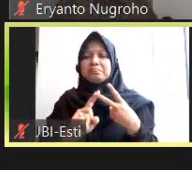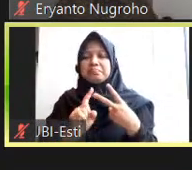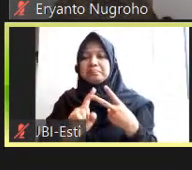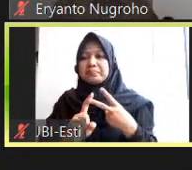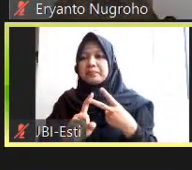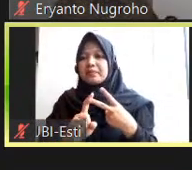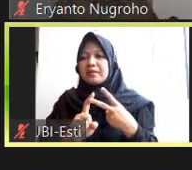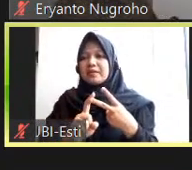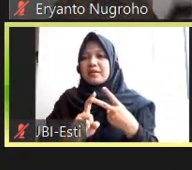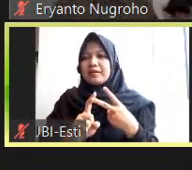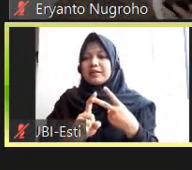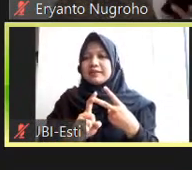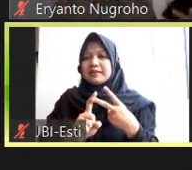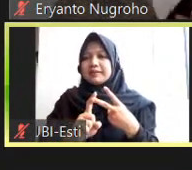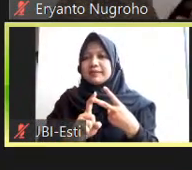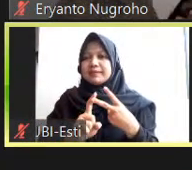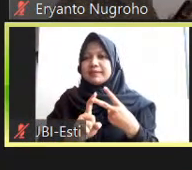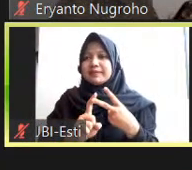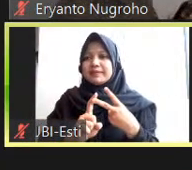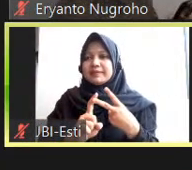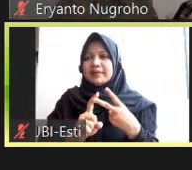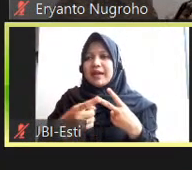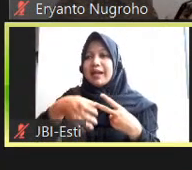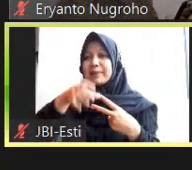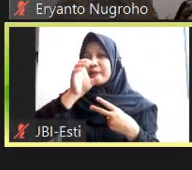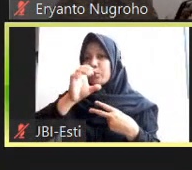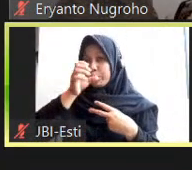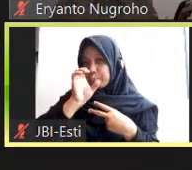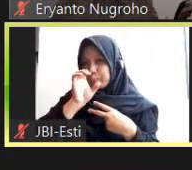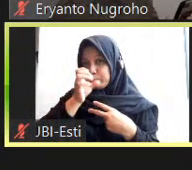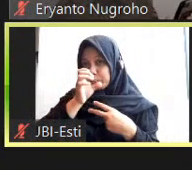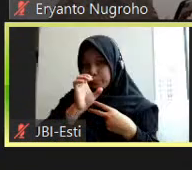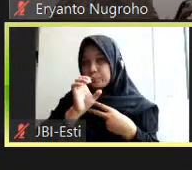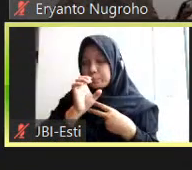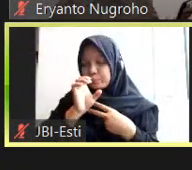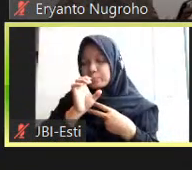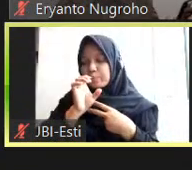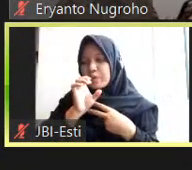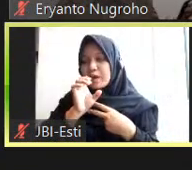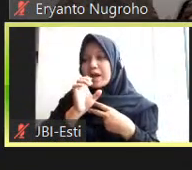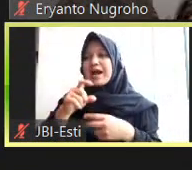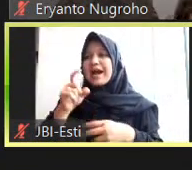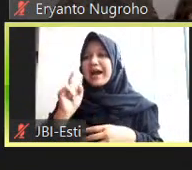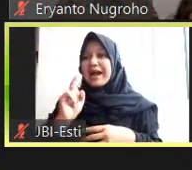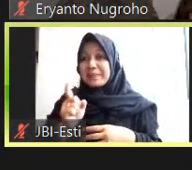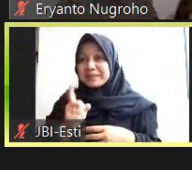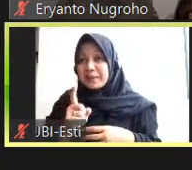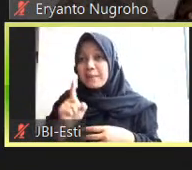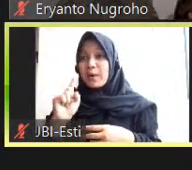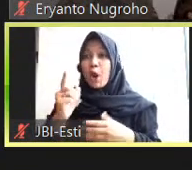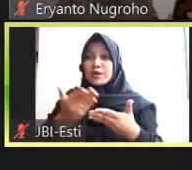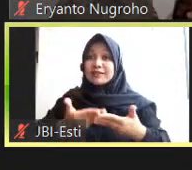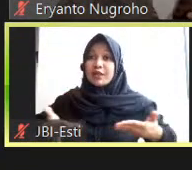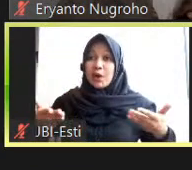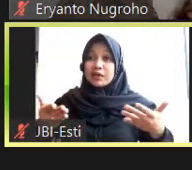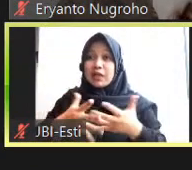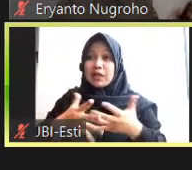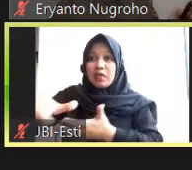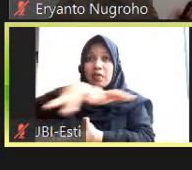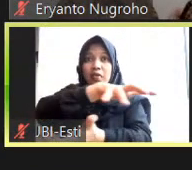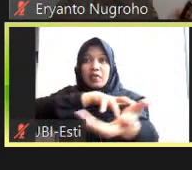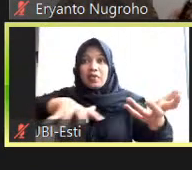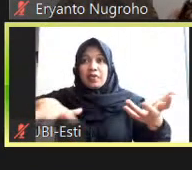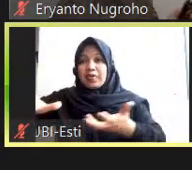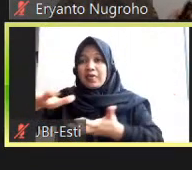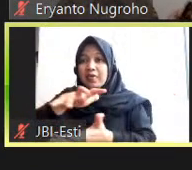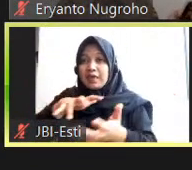selain obat-obatan adalah air putih, air minum. Karena ketika situasi mulai chaos, itu air sangat